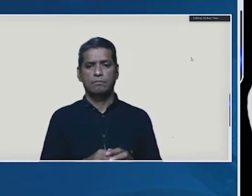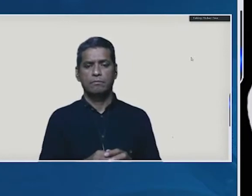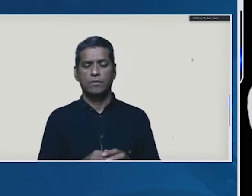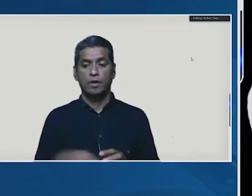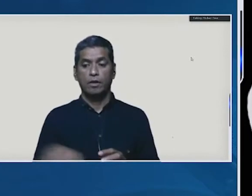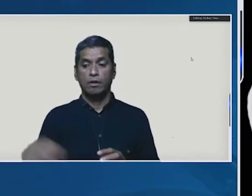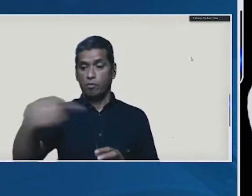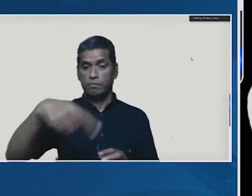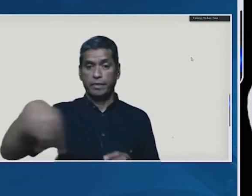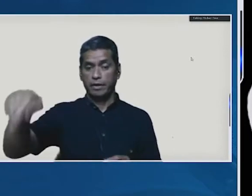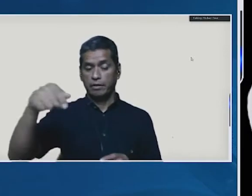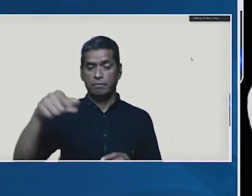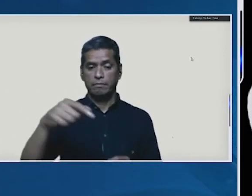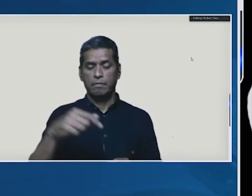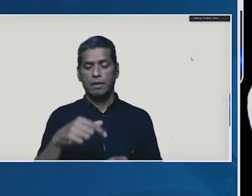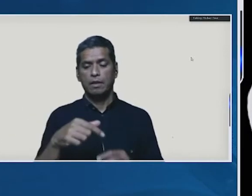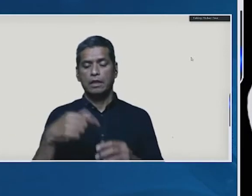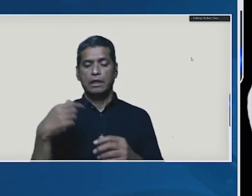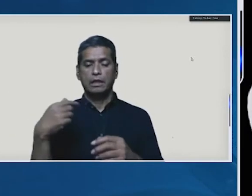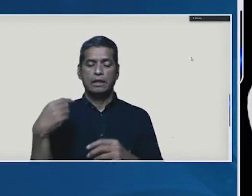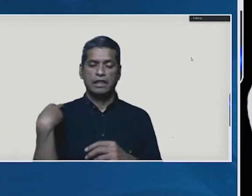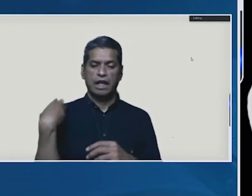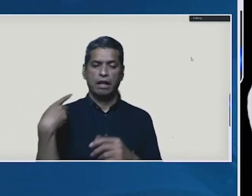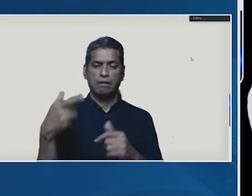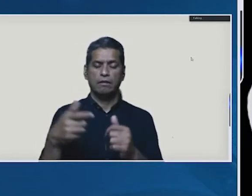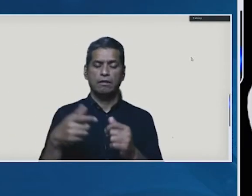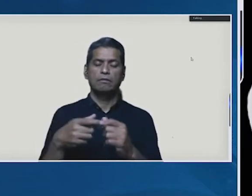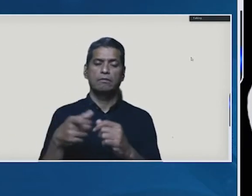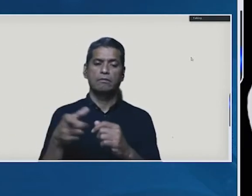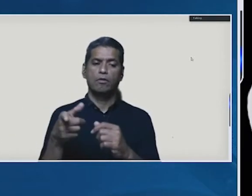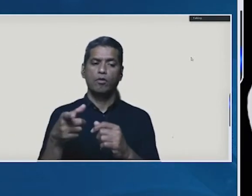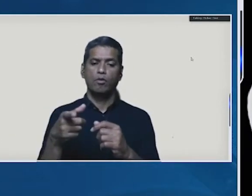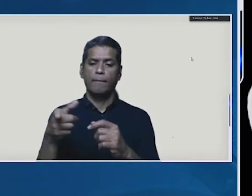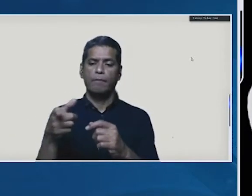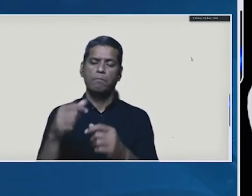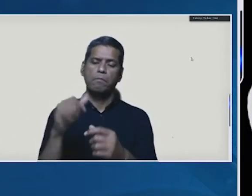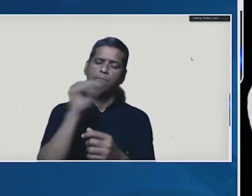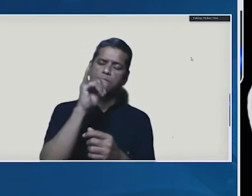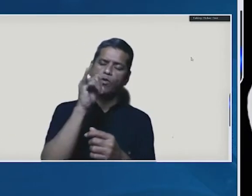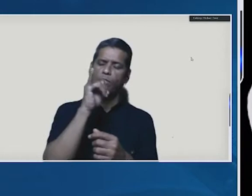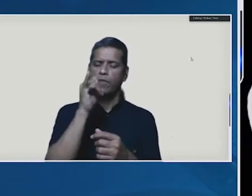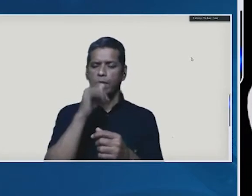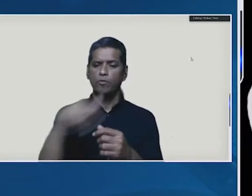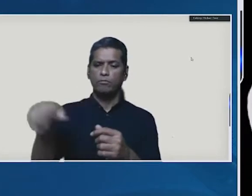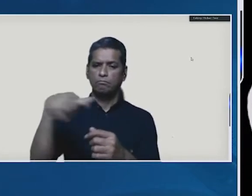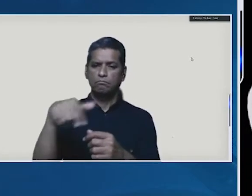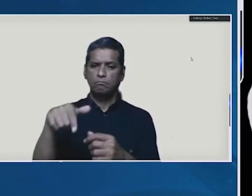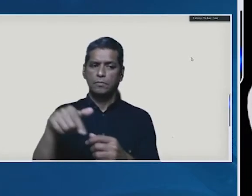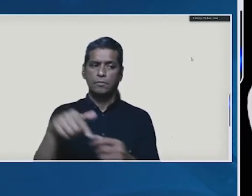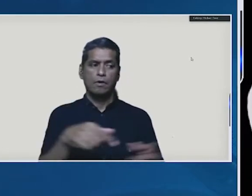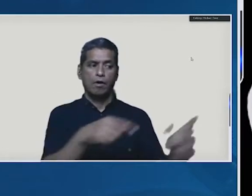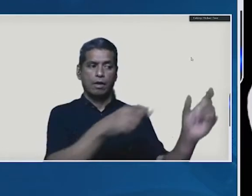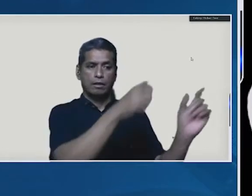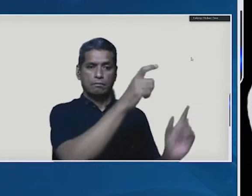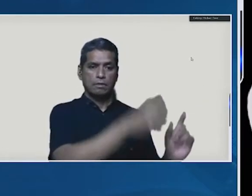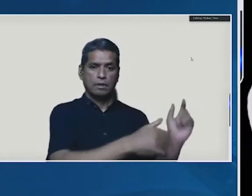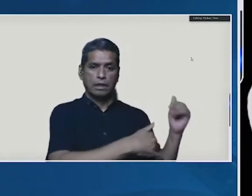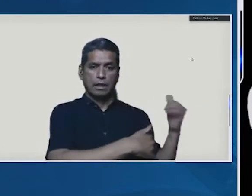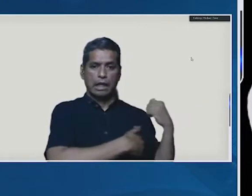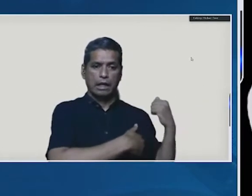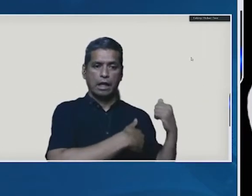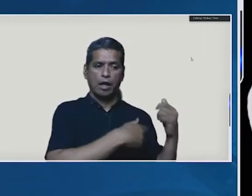dan dengan mudah babilon hancur kemegahan babilon yang dibangun oleh nebukadnezar